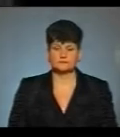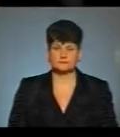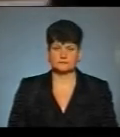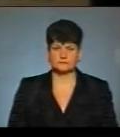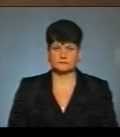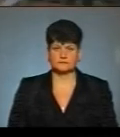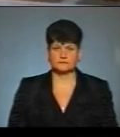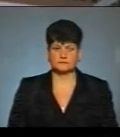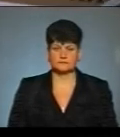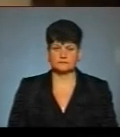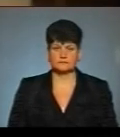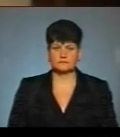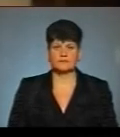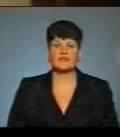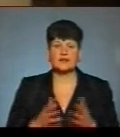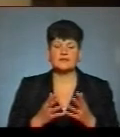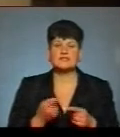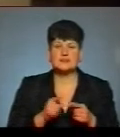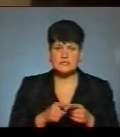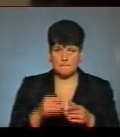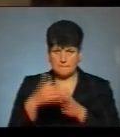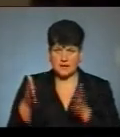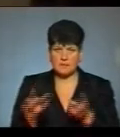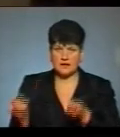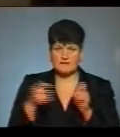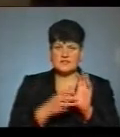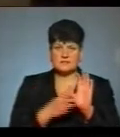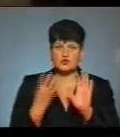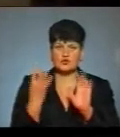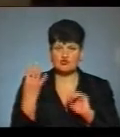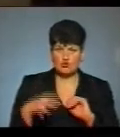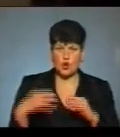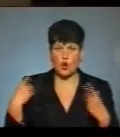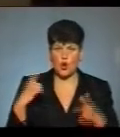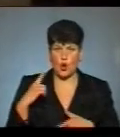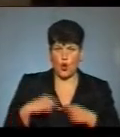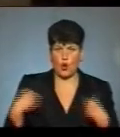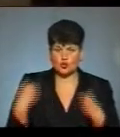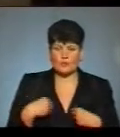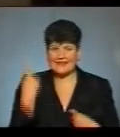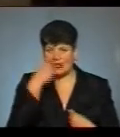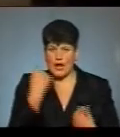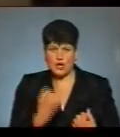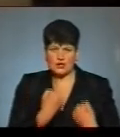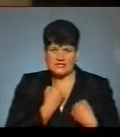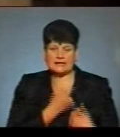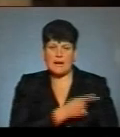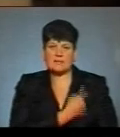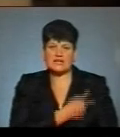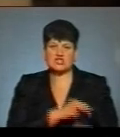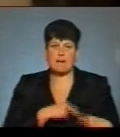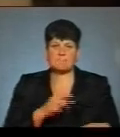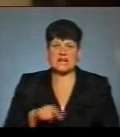95-ті. Кількість є. В даній партії приїхало 840 костюмів індивідуального захисту для медичних